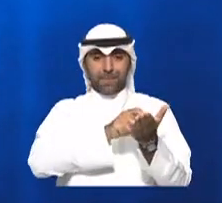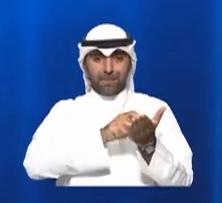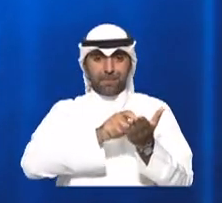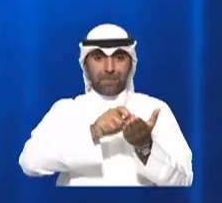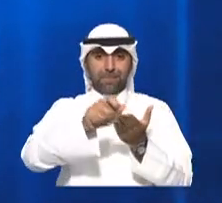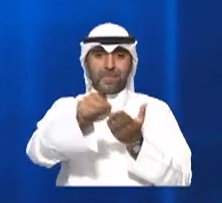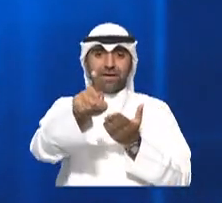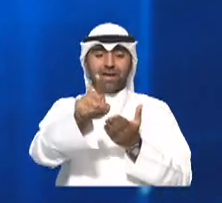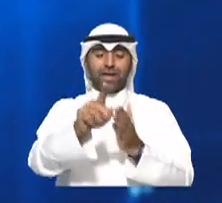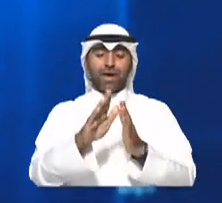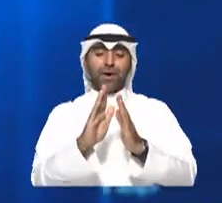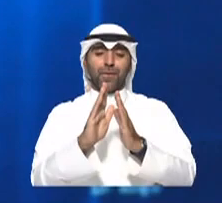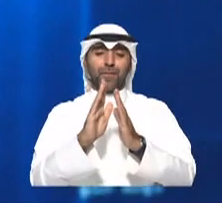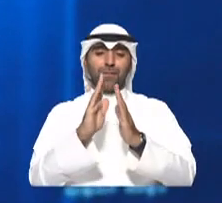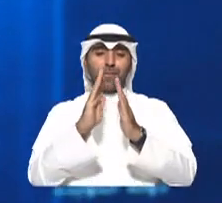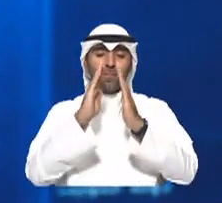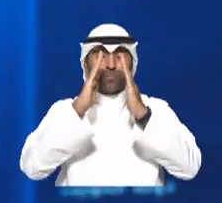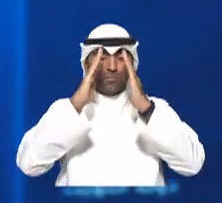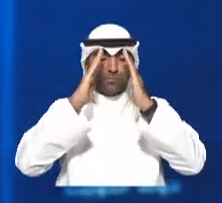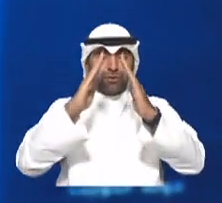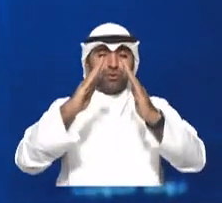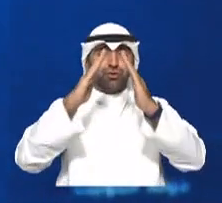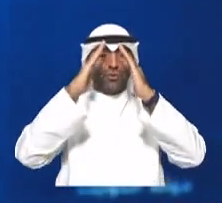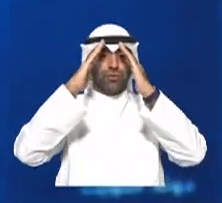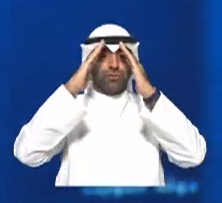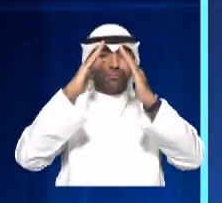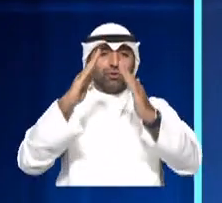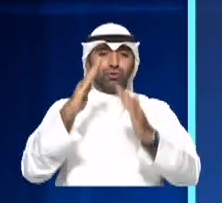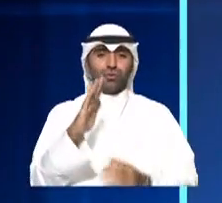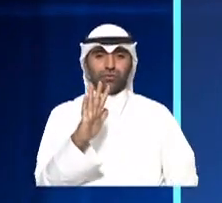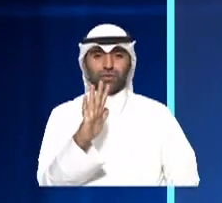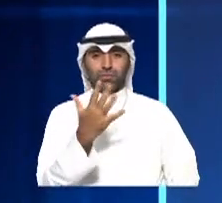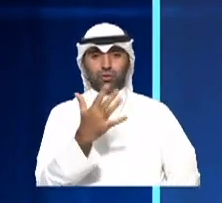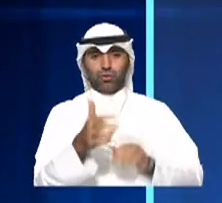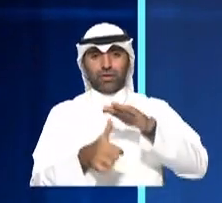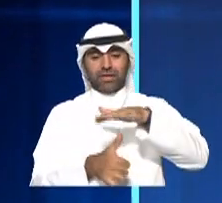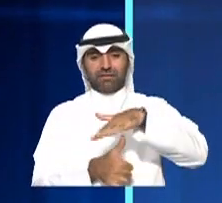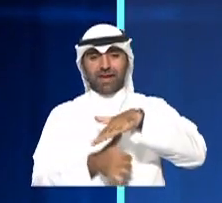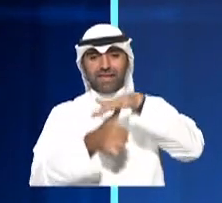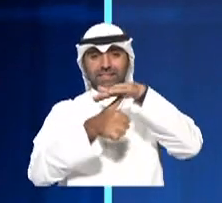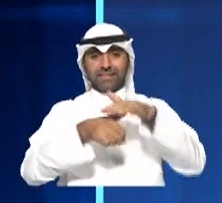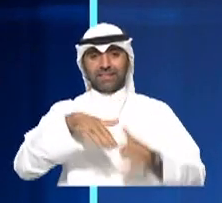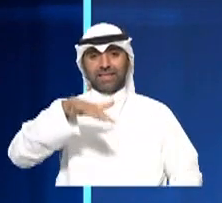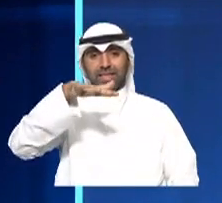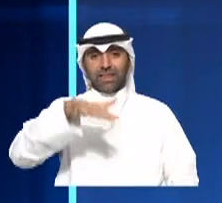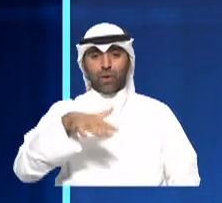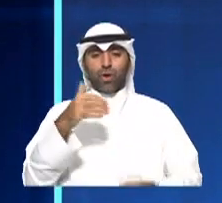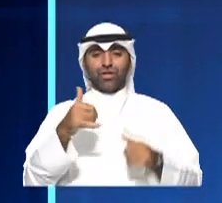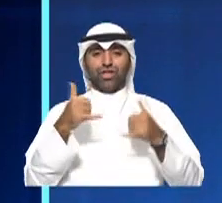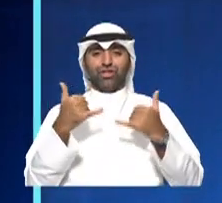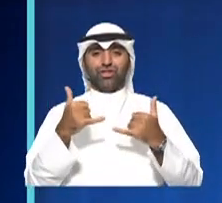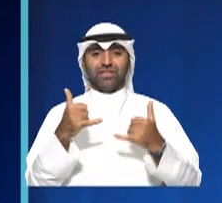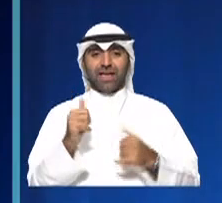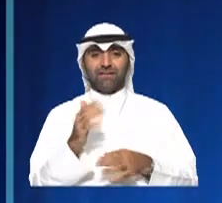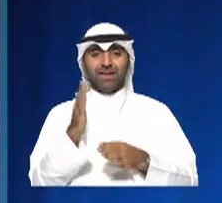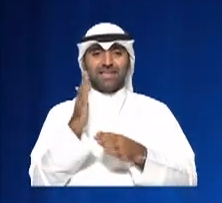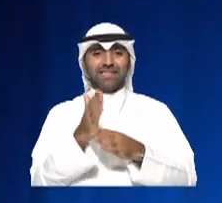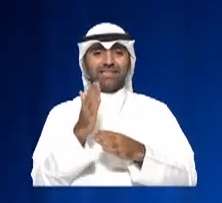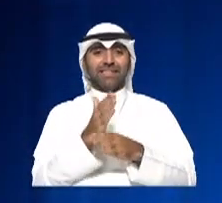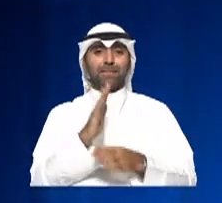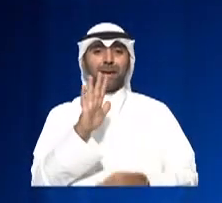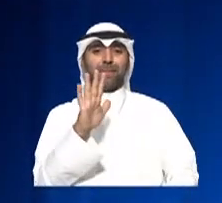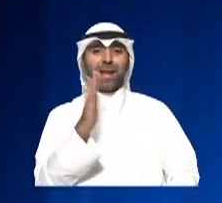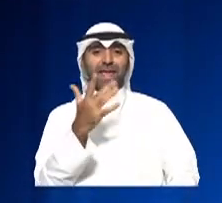الصباح حفظه الله ببرقية شكر إلى أخيه فخامة الرئيس عبد المجيد تبون رئيس الجمهورية